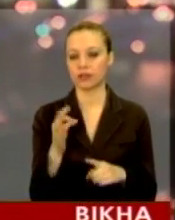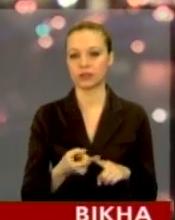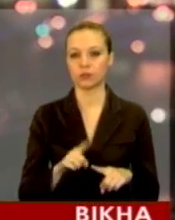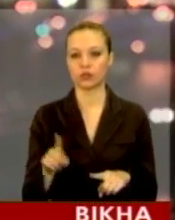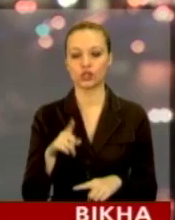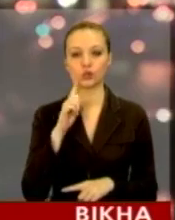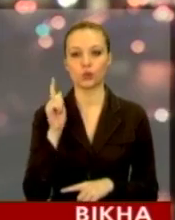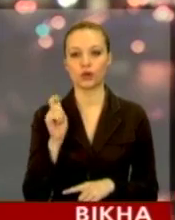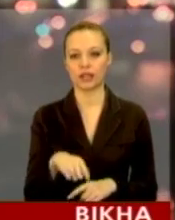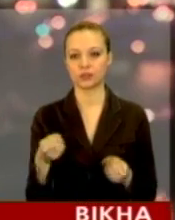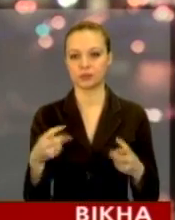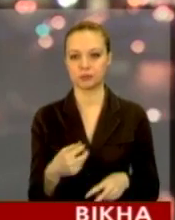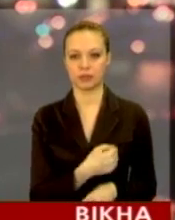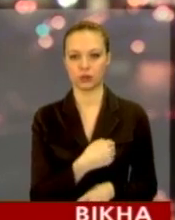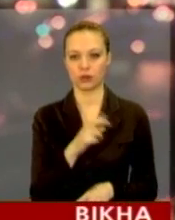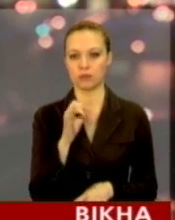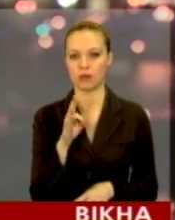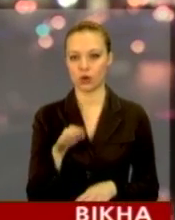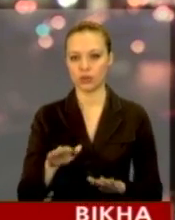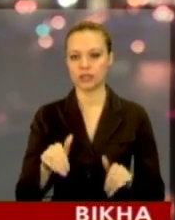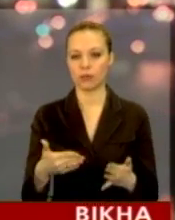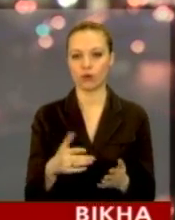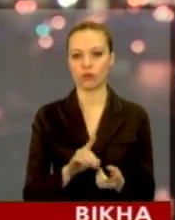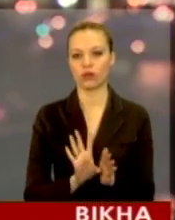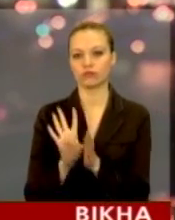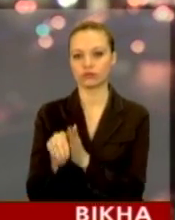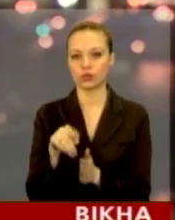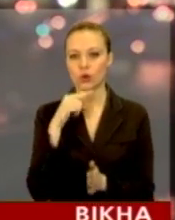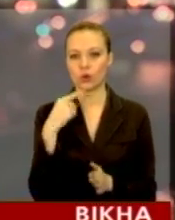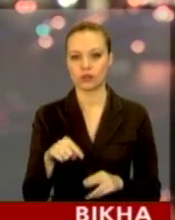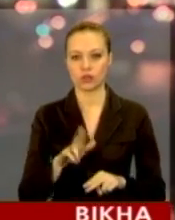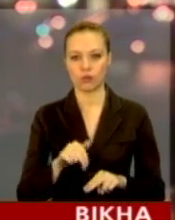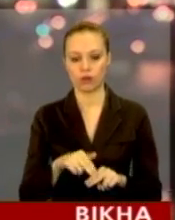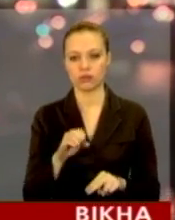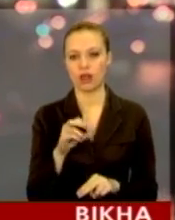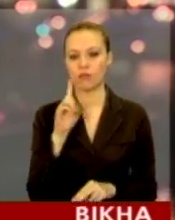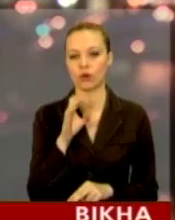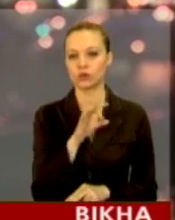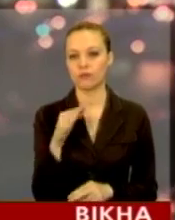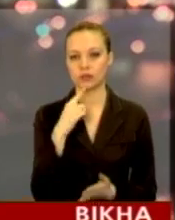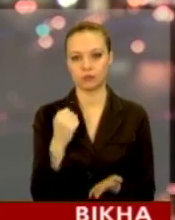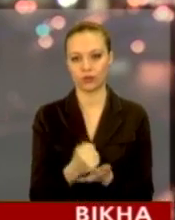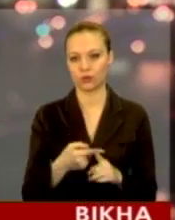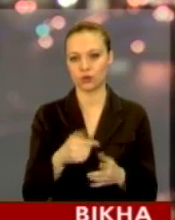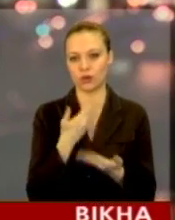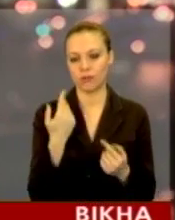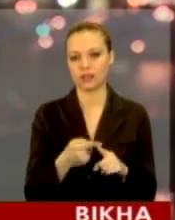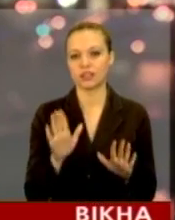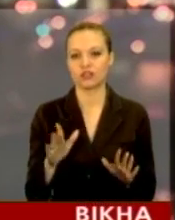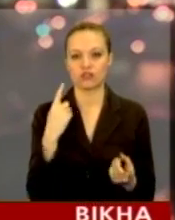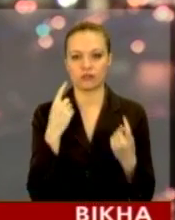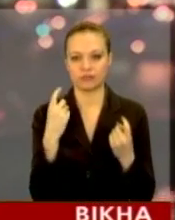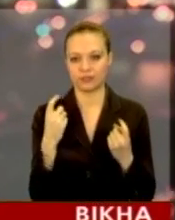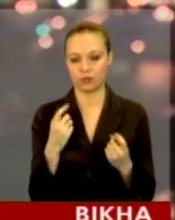що українському спецпідрозділу «Беркут» запропонували стати частиною російської поліції, але поки офіційно підтвердження цього немає, це тільки